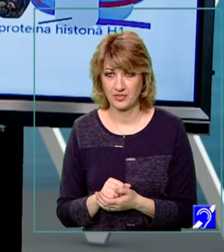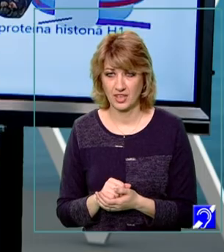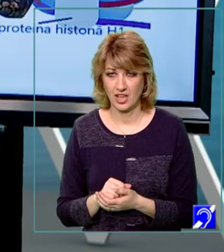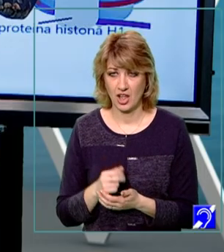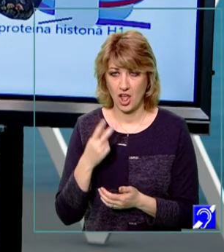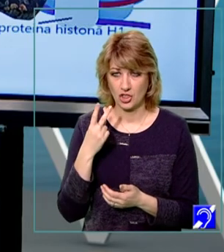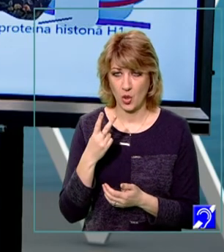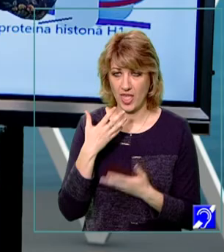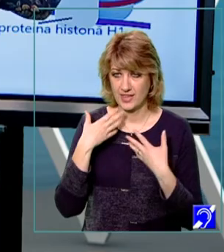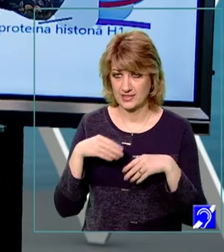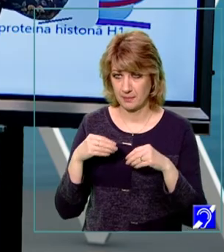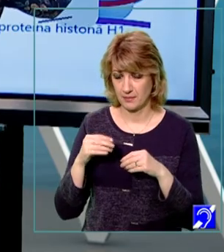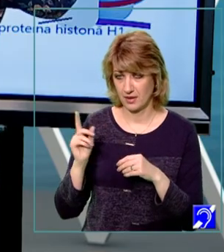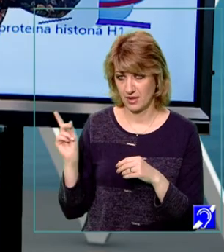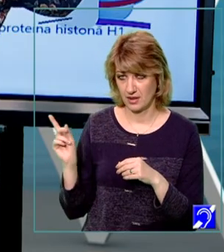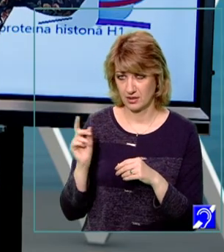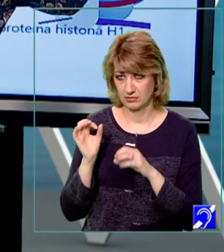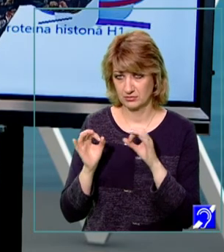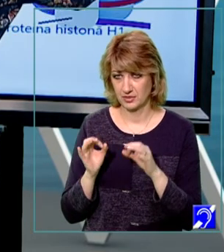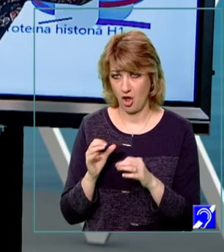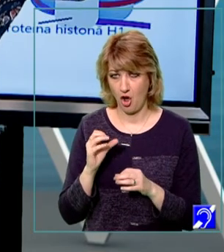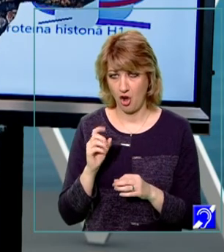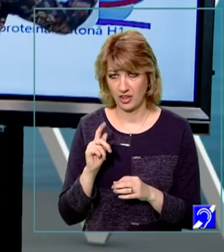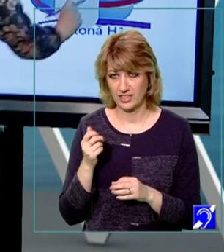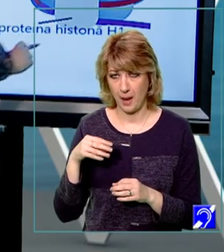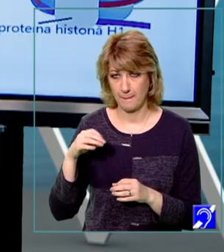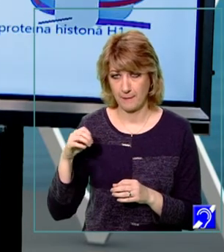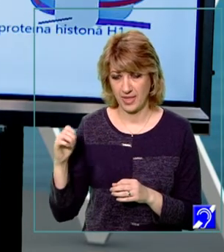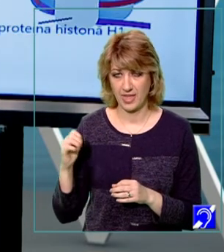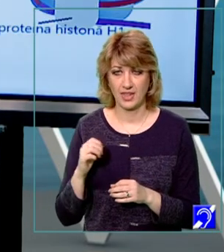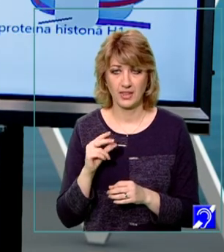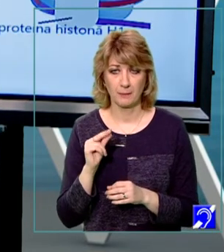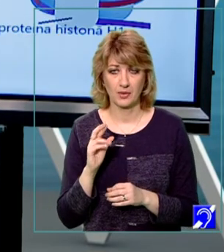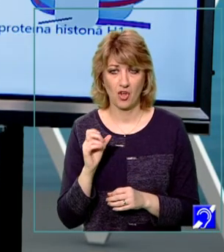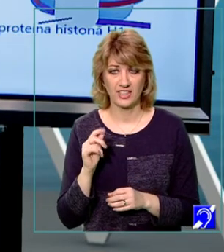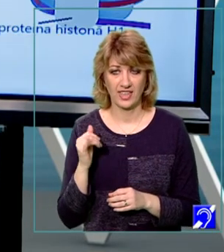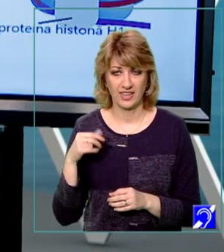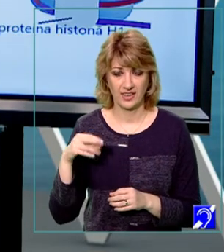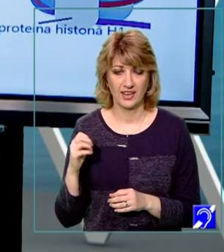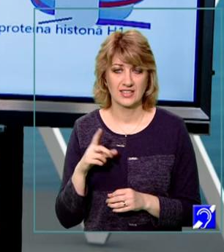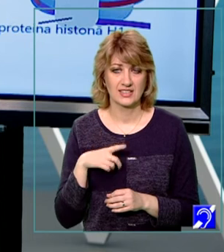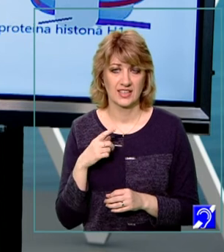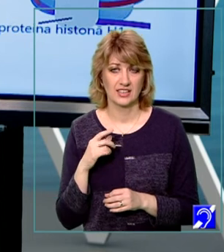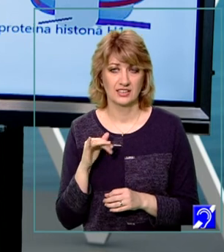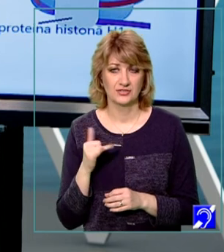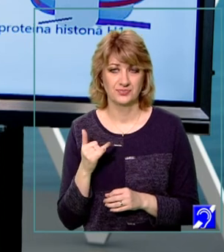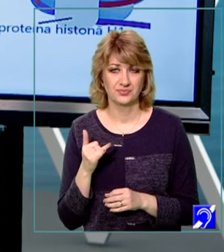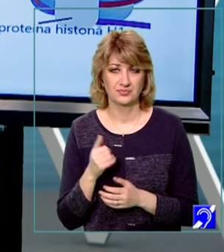2 exemplare, de aceea se mai numește octamer de proteine. Proteinele sunt de tip